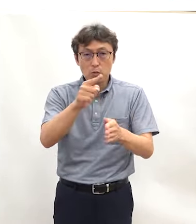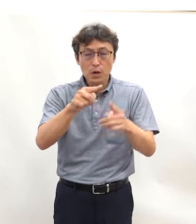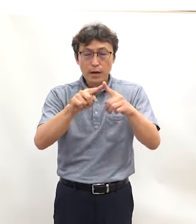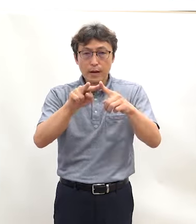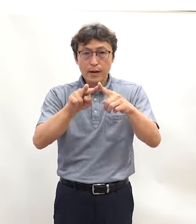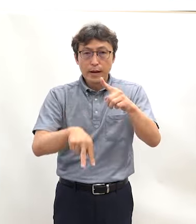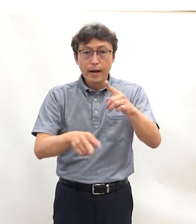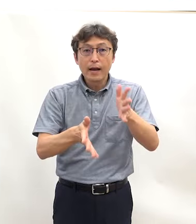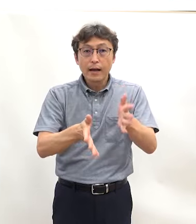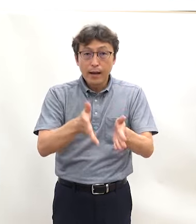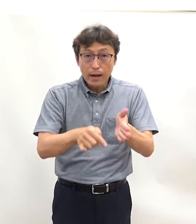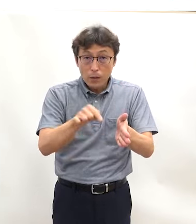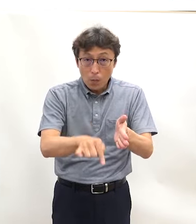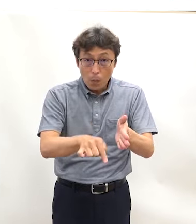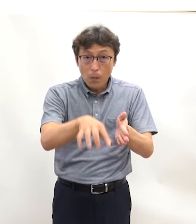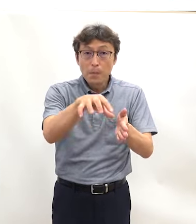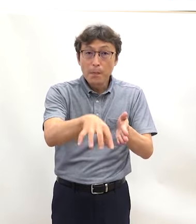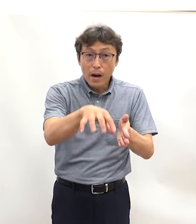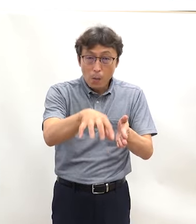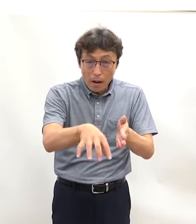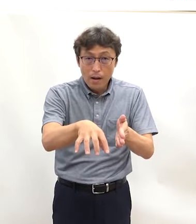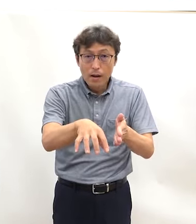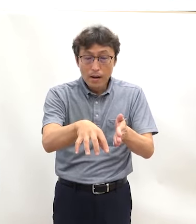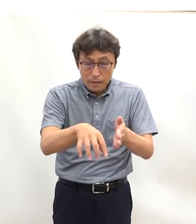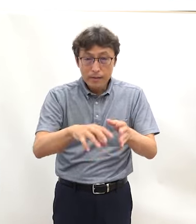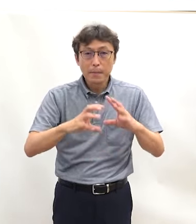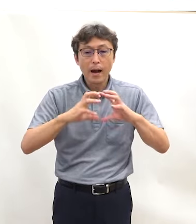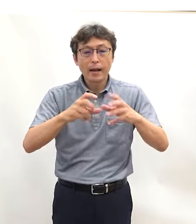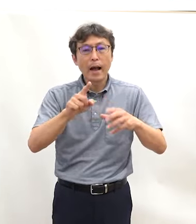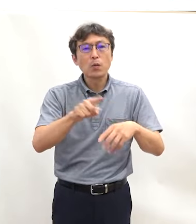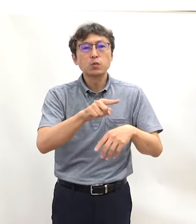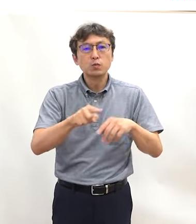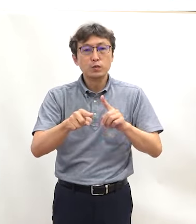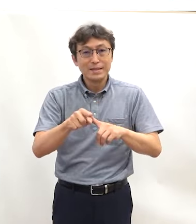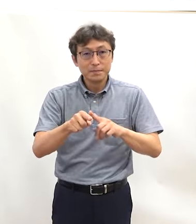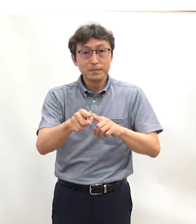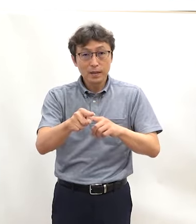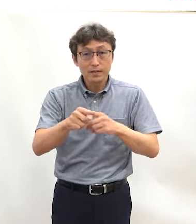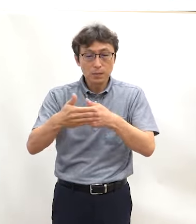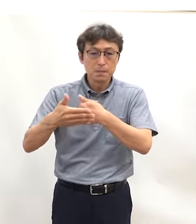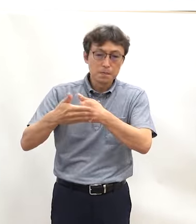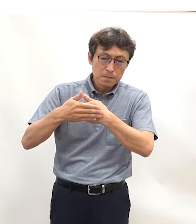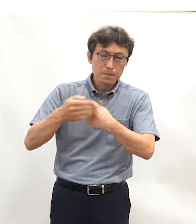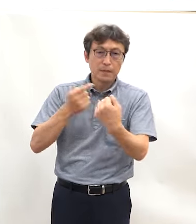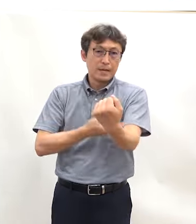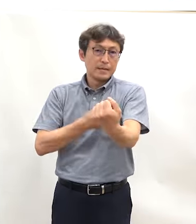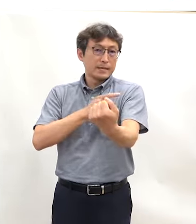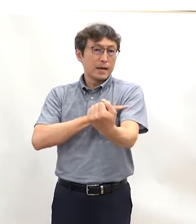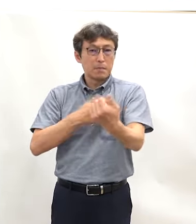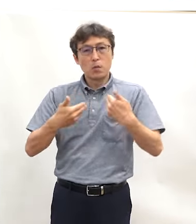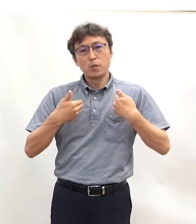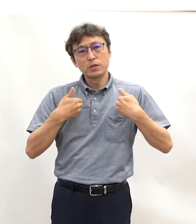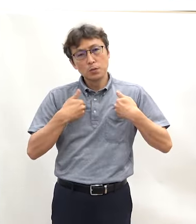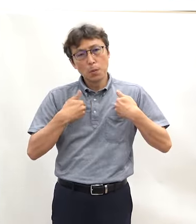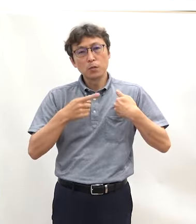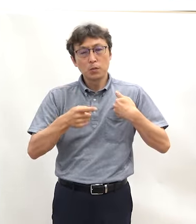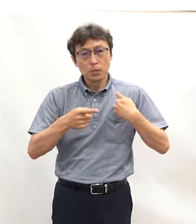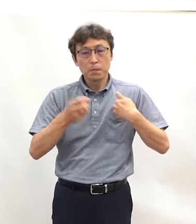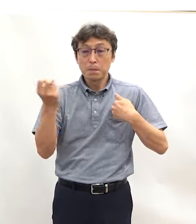のは、外国人の皆さんにこう助けていただいてきたというか、あるいはその研修の場になってきました